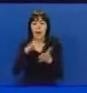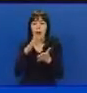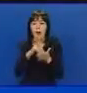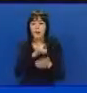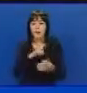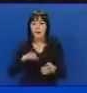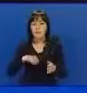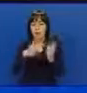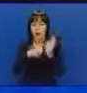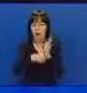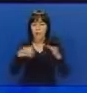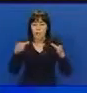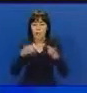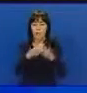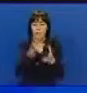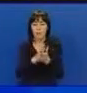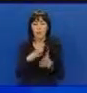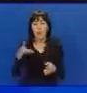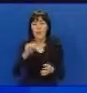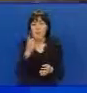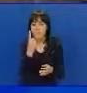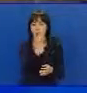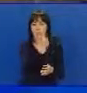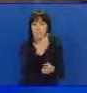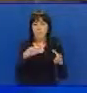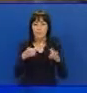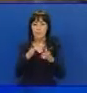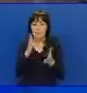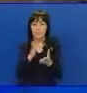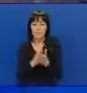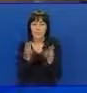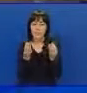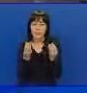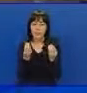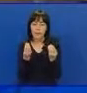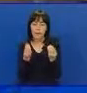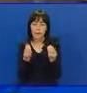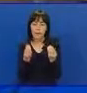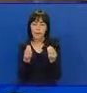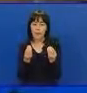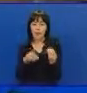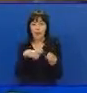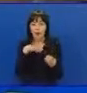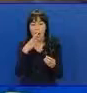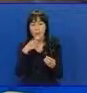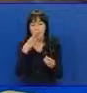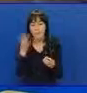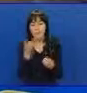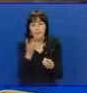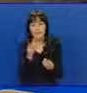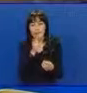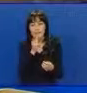6 бригада бар, аудандарда бір бригададан бар. Енді тағы бір нәрсені ескеруіміз керек. Мысалы,